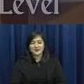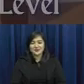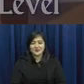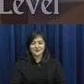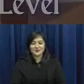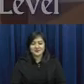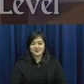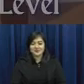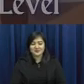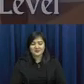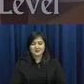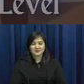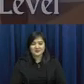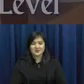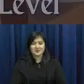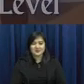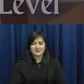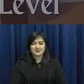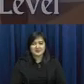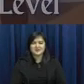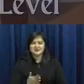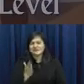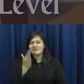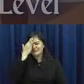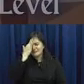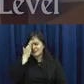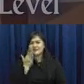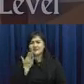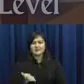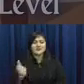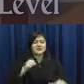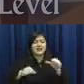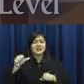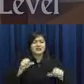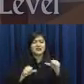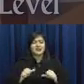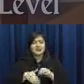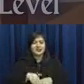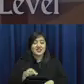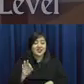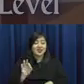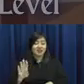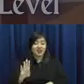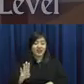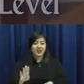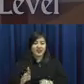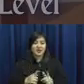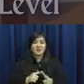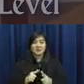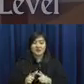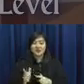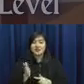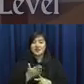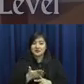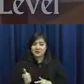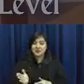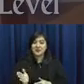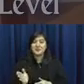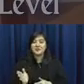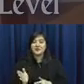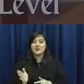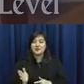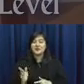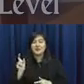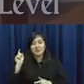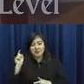nagka-catch up kayo sa social media. That's in right. In other words, pwede niyong gawin. That's right, brother. Kung meron ba kayo pwedeng aralin, yun ang para sa maka, sa tama